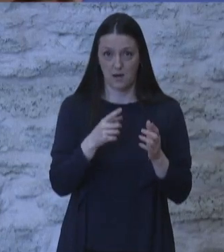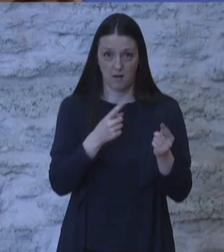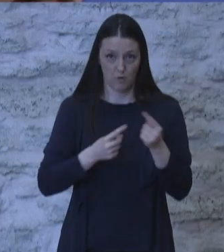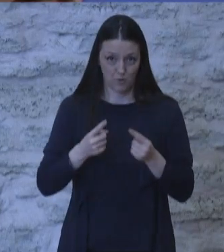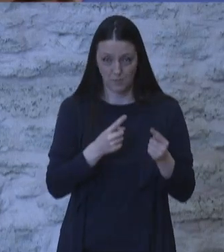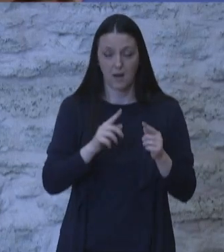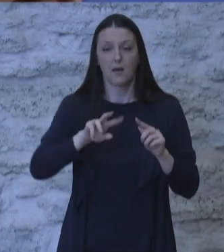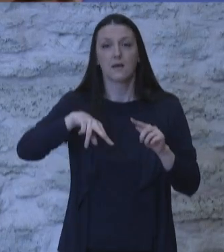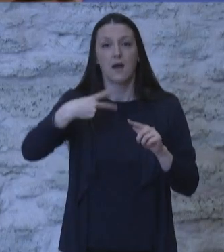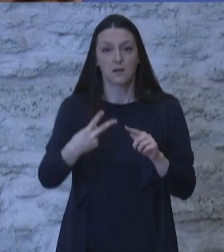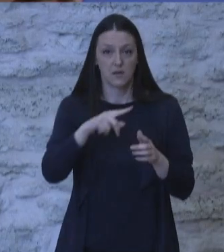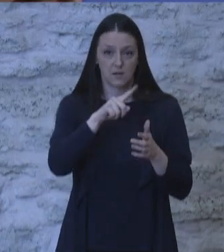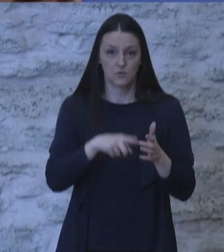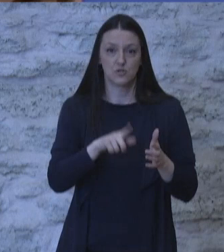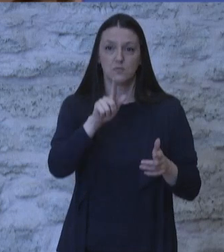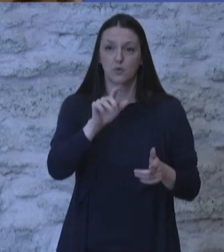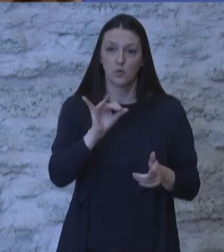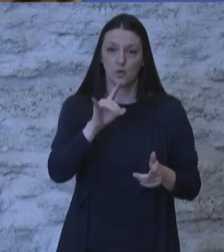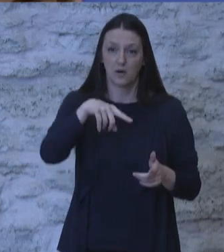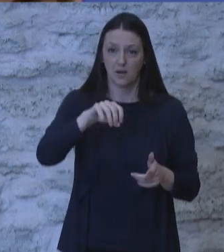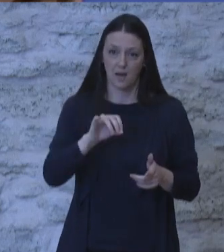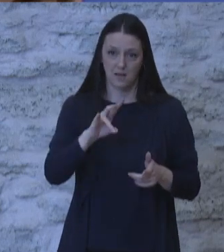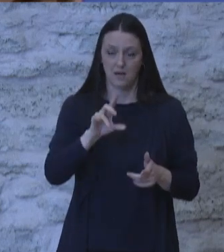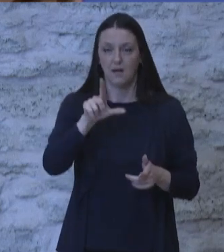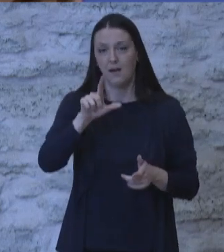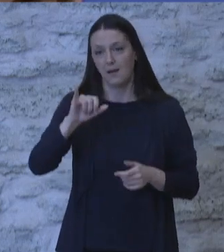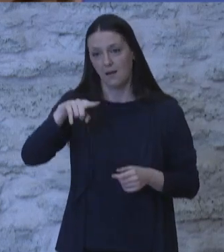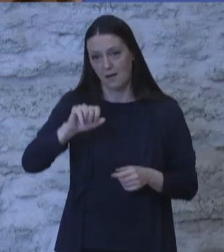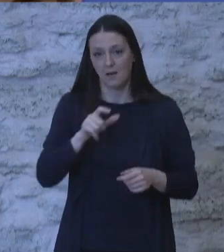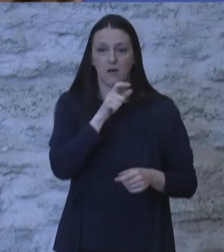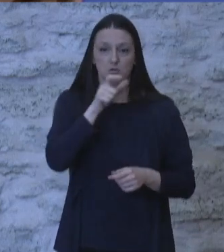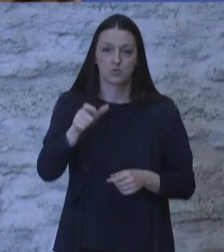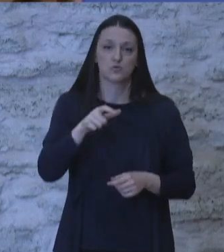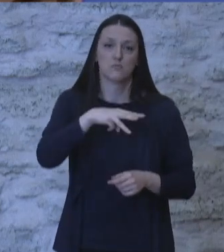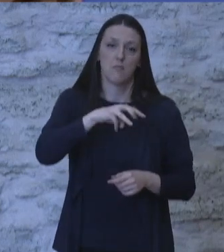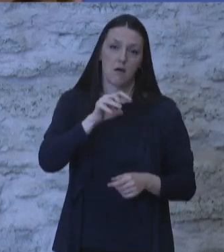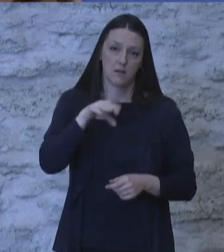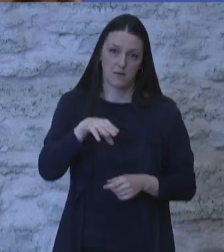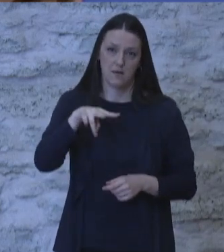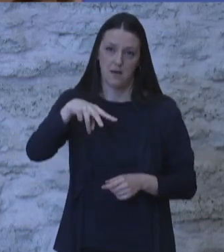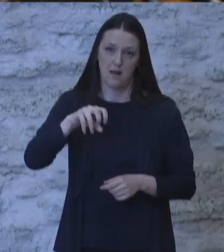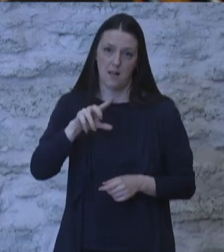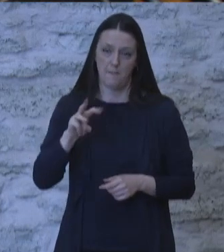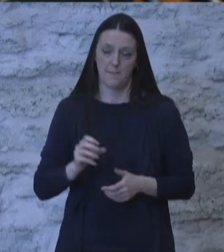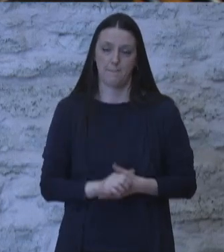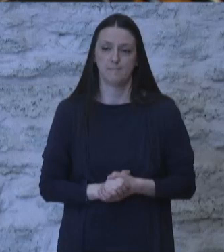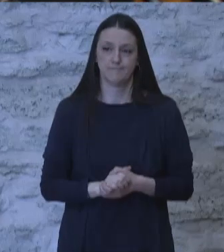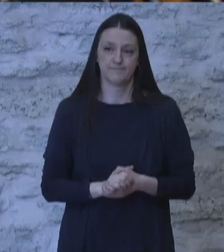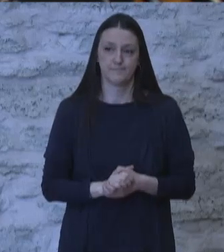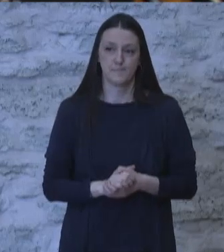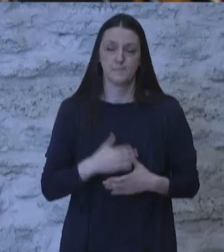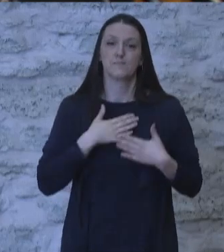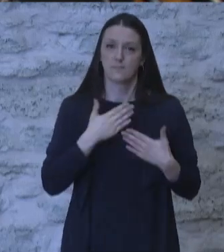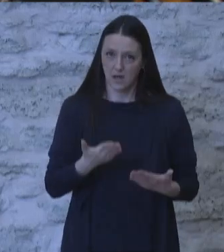Järgmisena küsib Jürgen Ligi ja vastab siseminister Mart Helme. Palon. Aitäh. R.